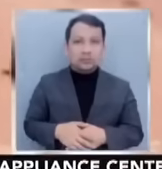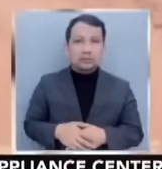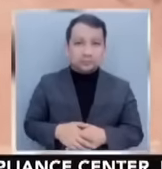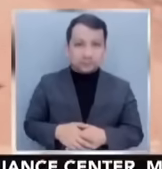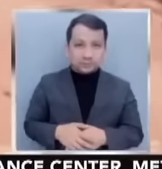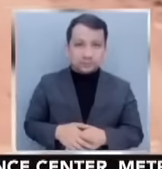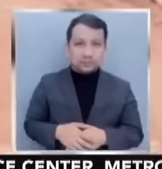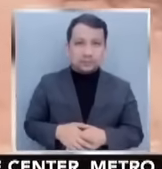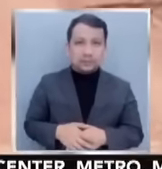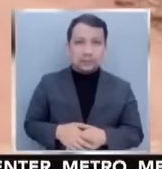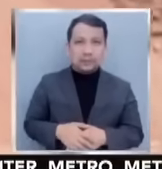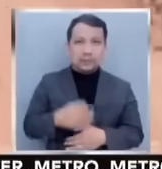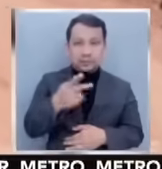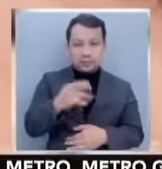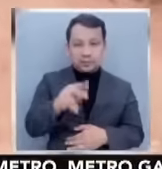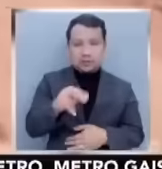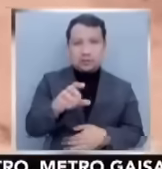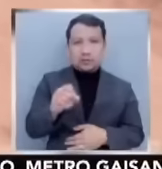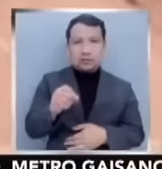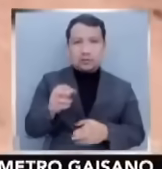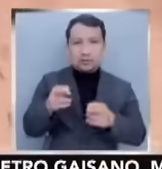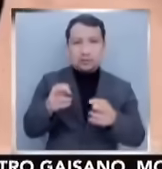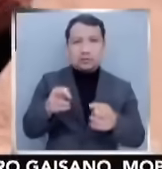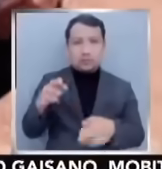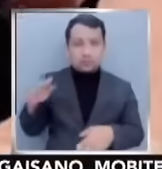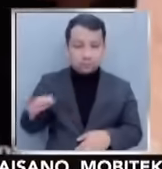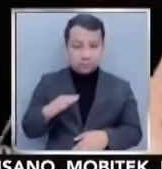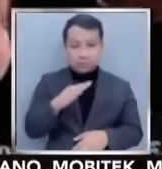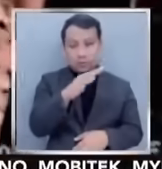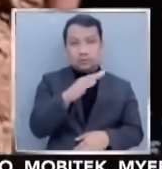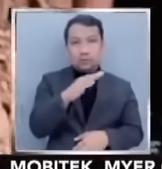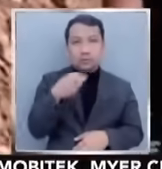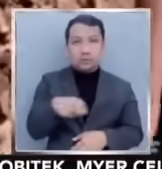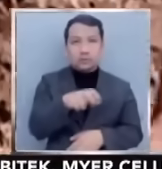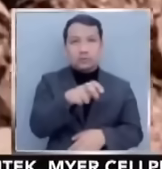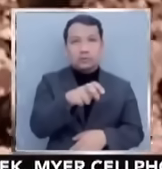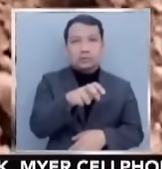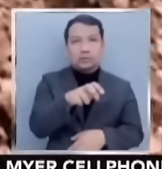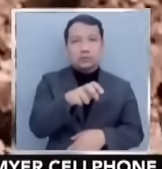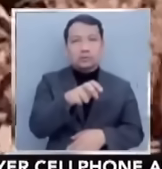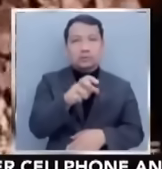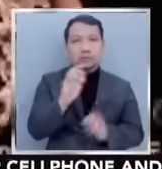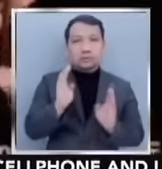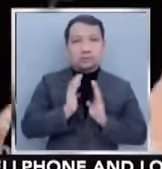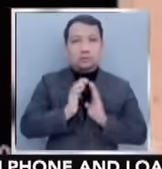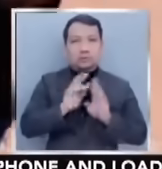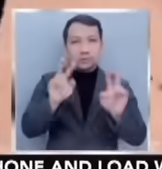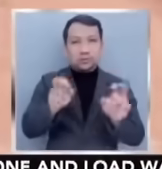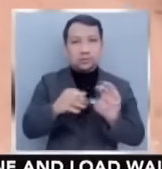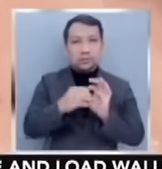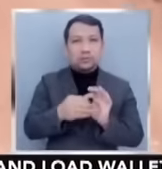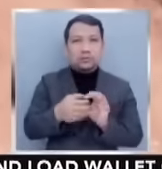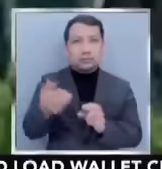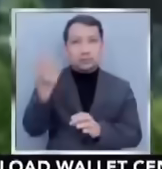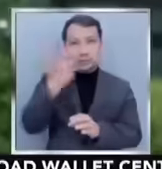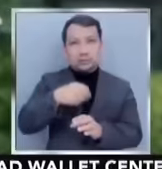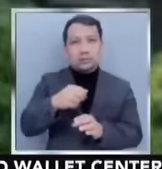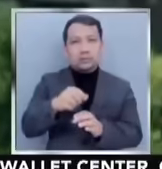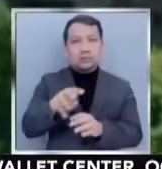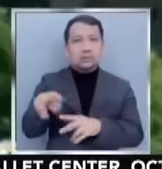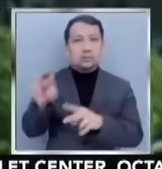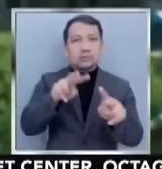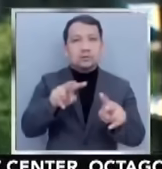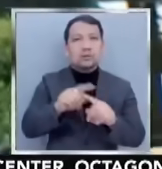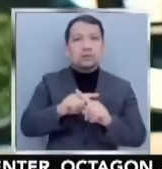Ito ang Cannon Road, isa ito sa mga daan papunta at palabas ng lungsod ng Baguio City. Kilala nga ito dahil sa magandang tanawin nito.